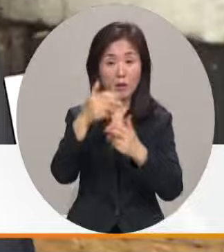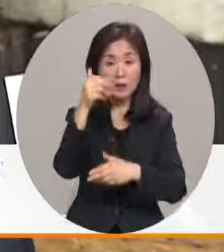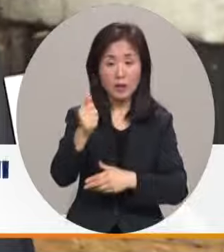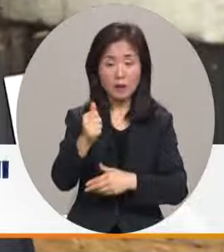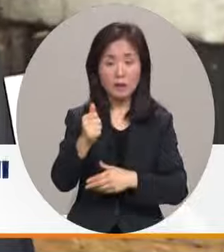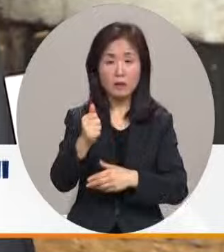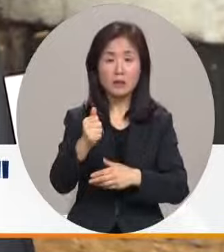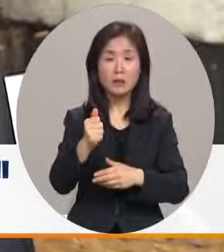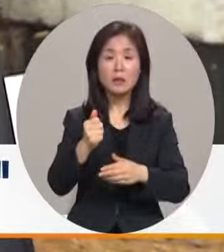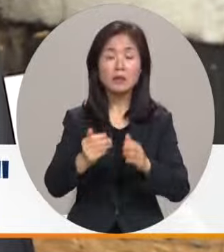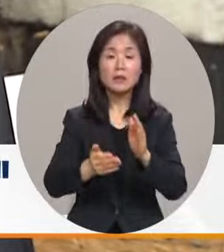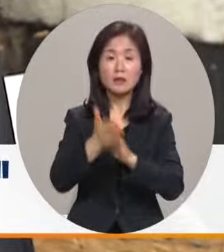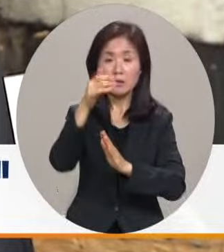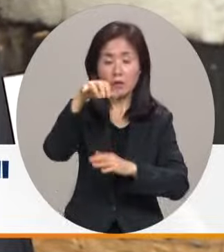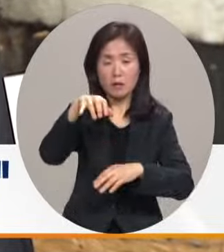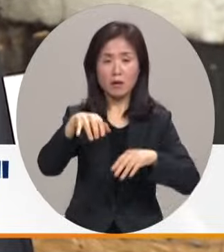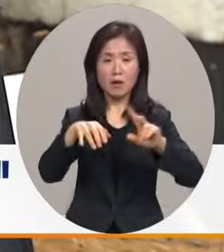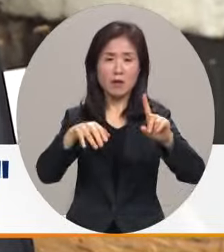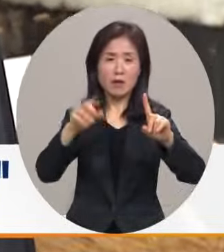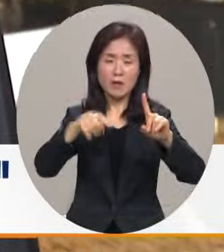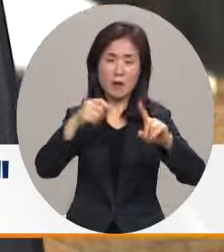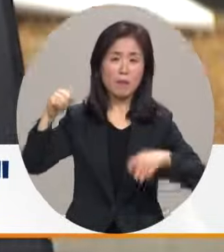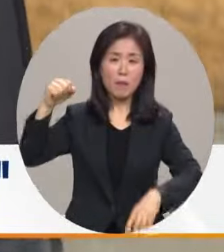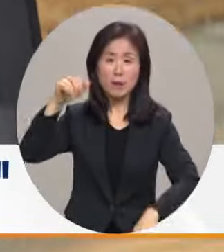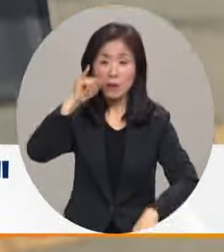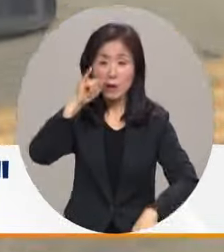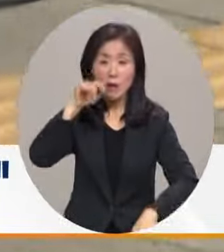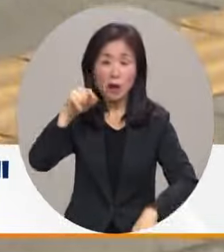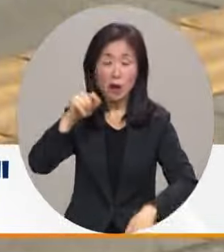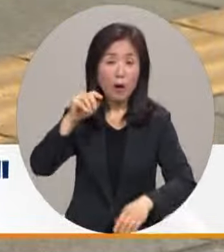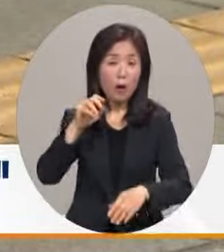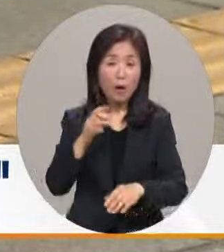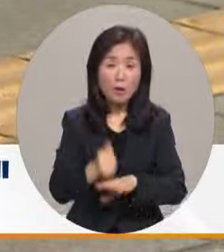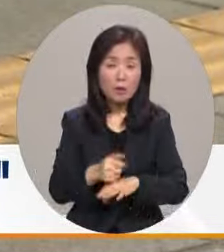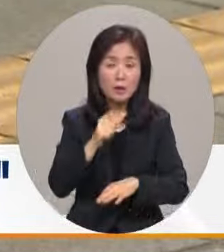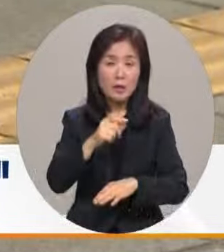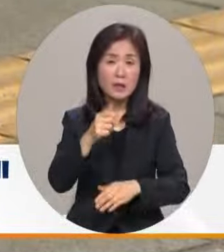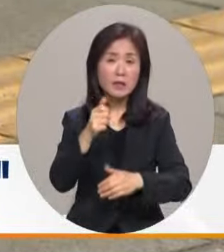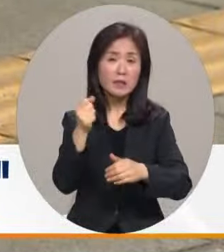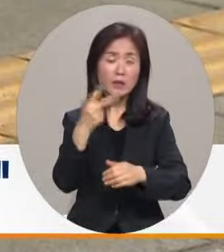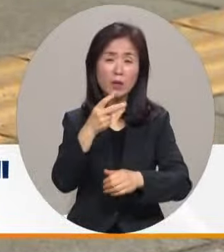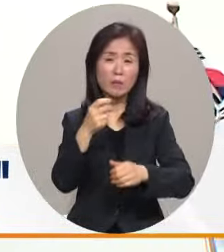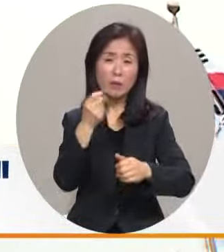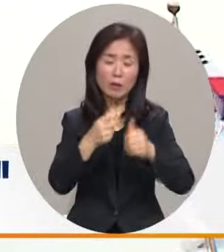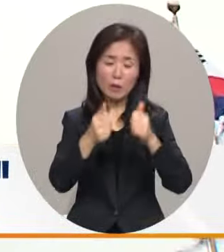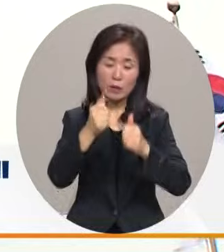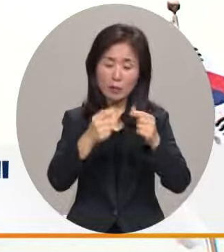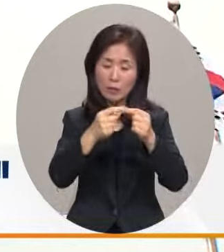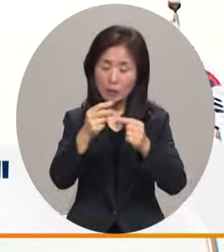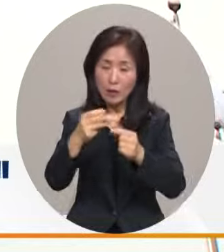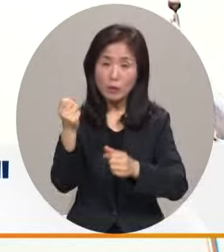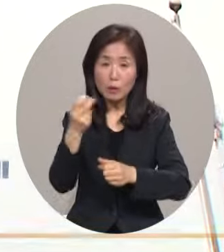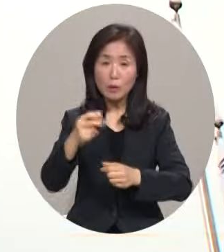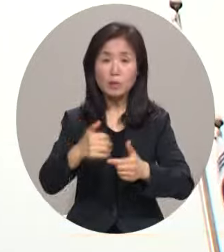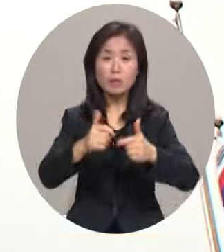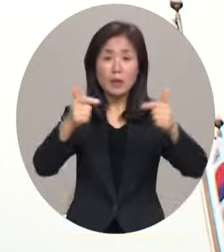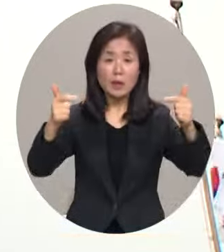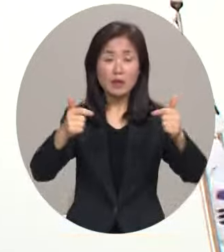급격한 정원 확대가 이른바 N수생을 양산할 뿐 아니라 의대 교육의 질도 떨어뜨릴 수 있다는